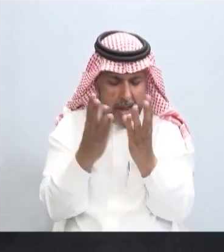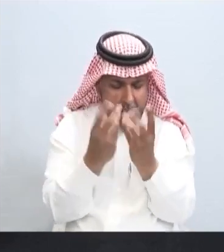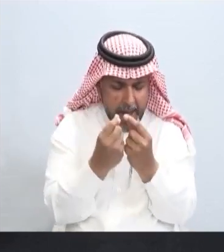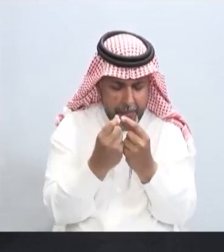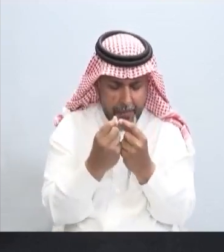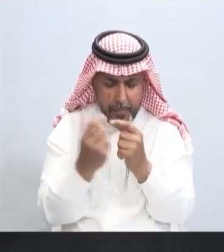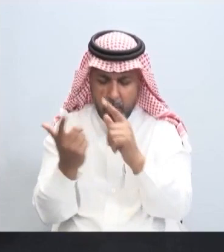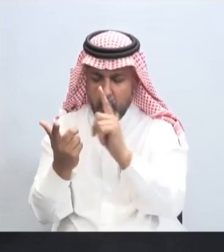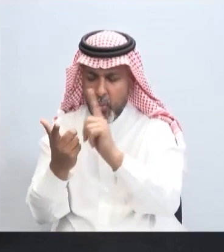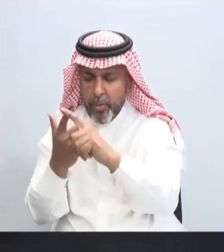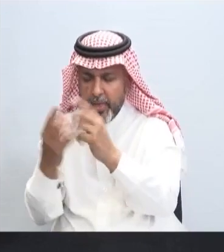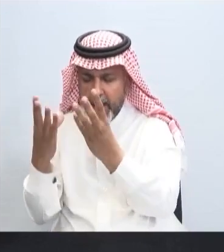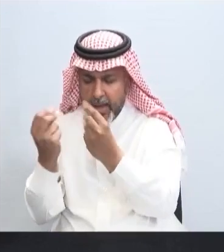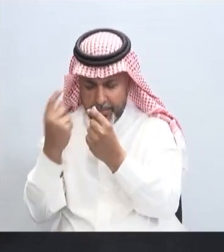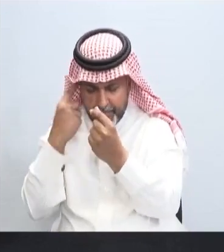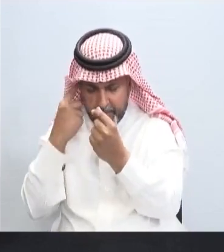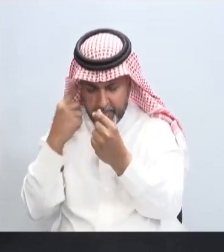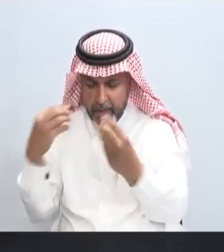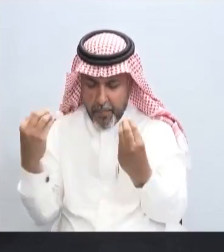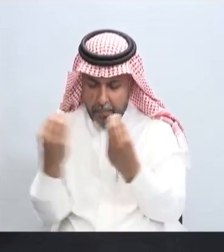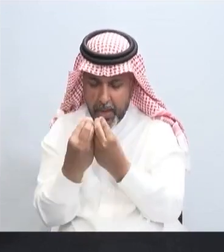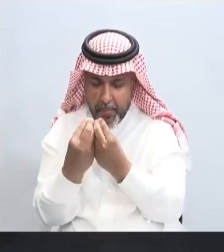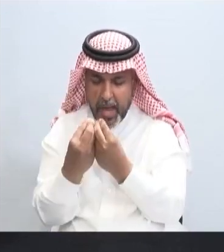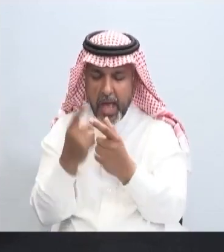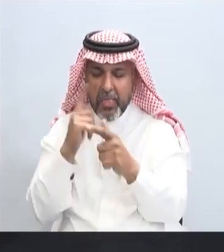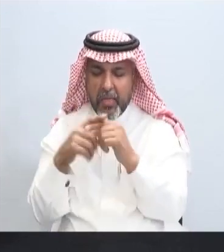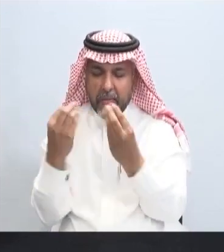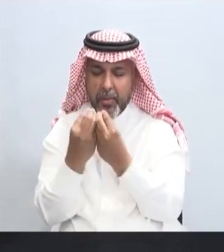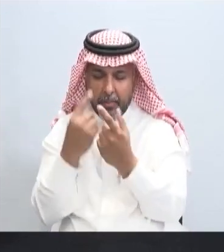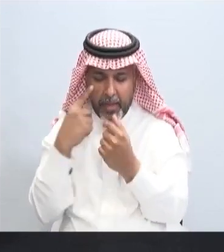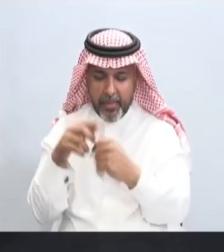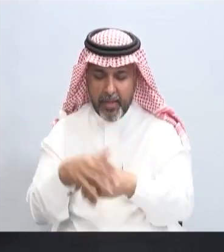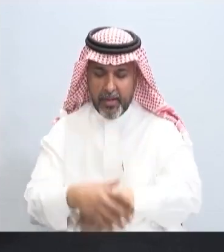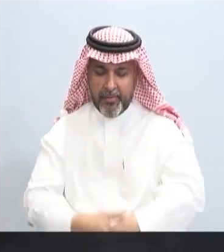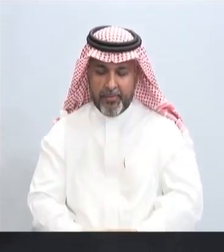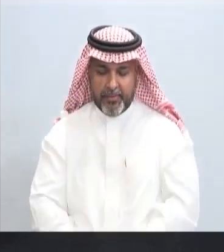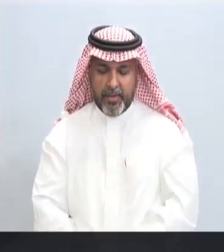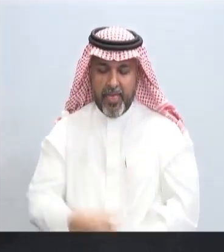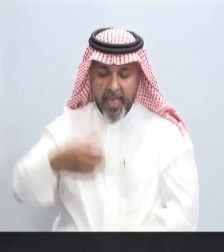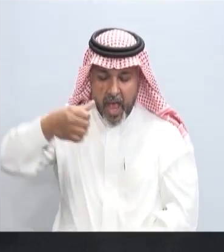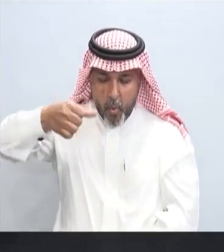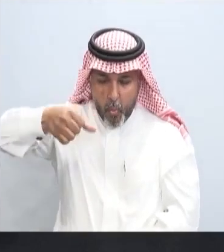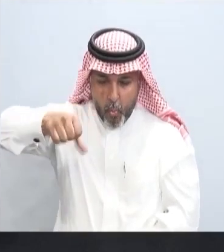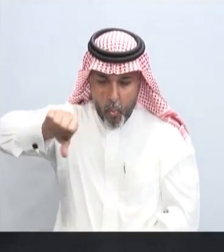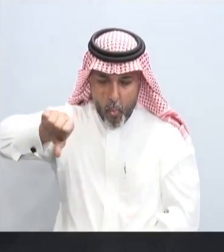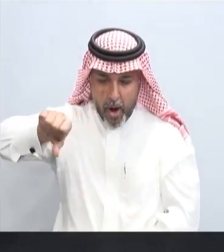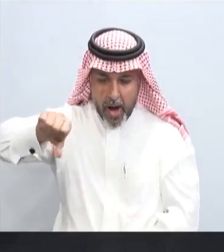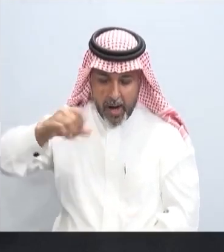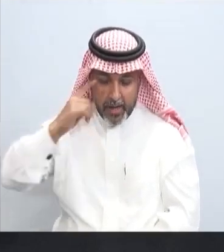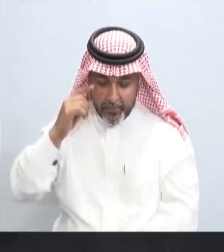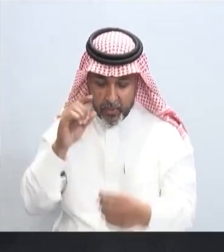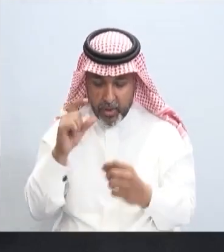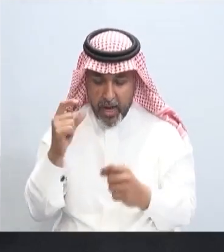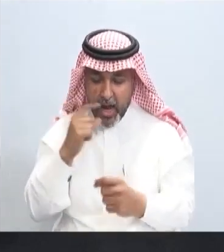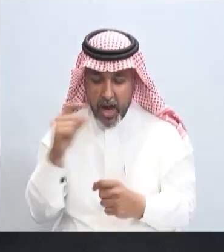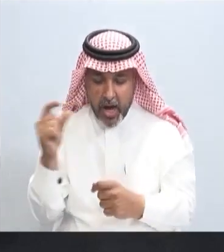الاولى كما هي اما الثانيه لازم اشوف ش اللي تاثر ش اللي تغير وبعد ذلك احسب اذا الواو دائما معناها ايش معناها